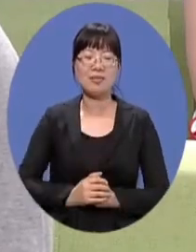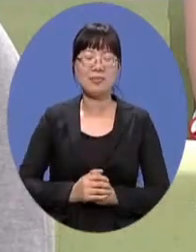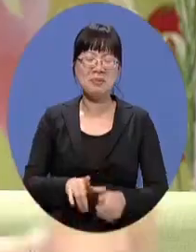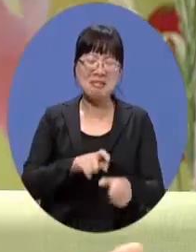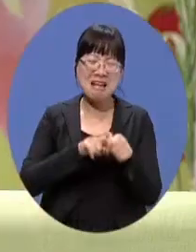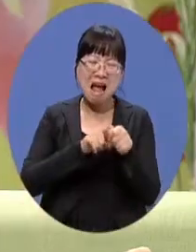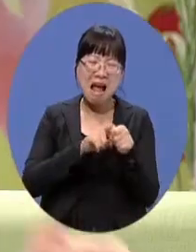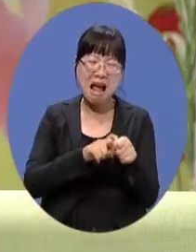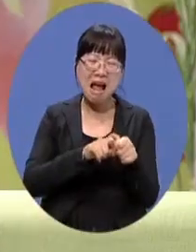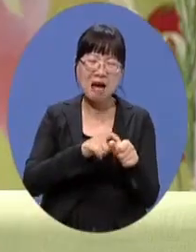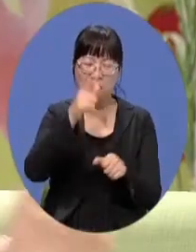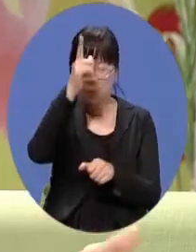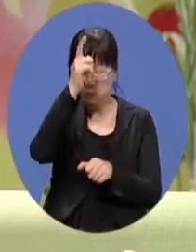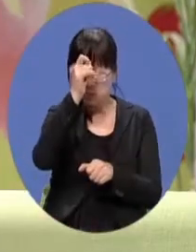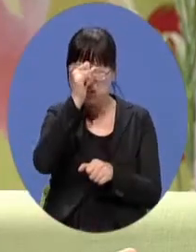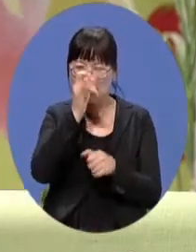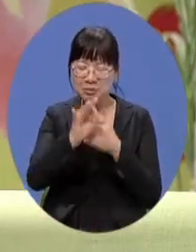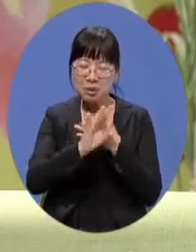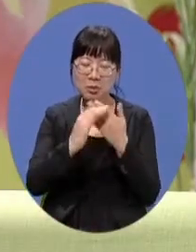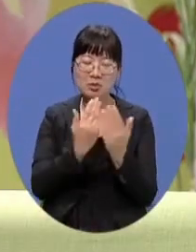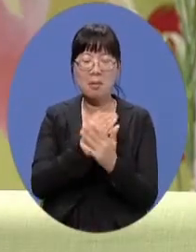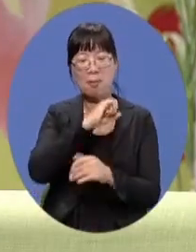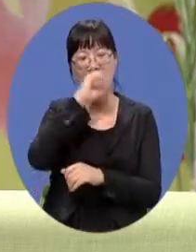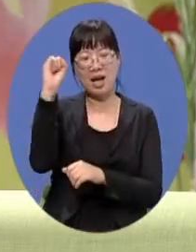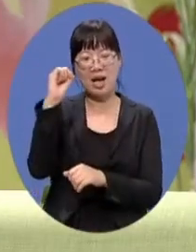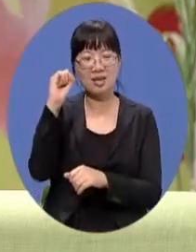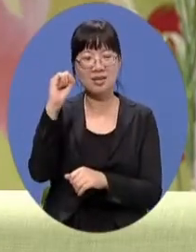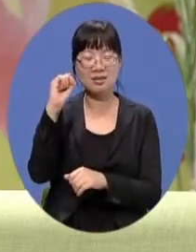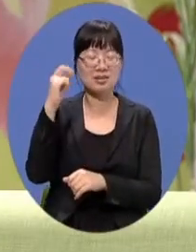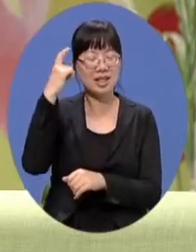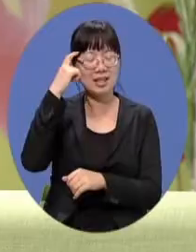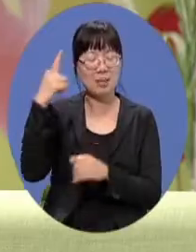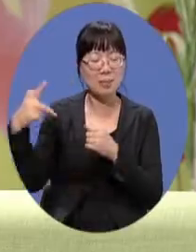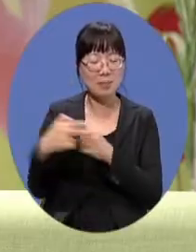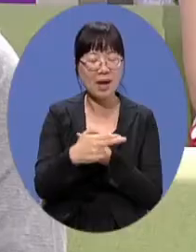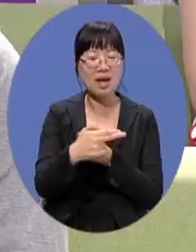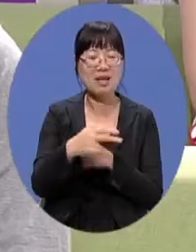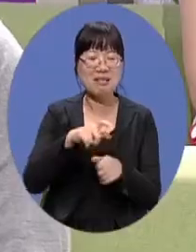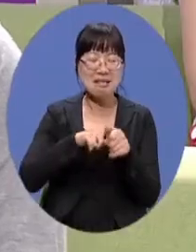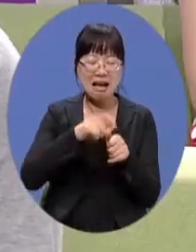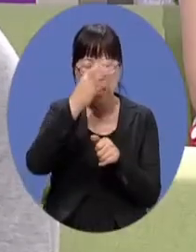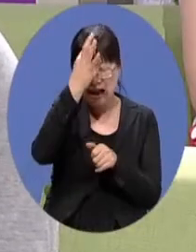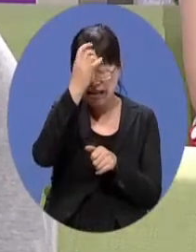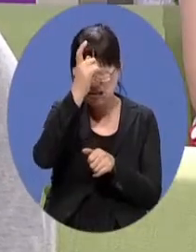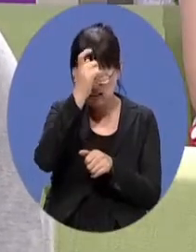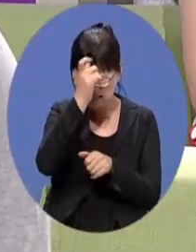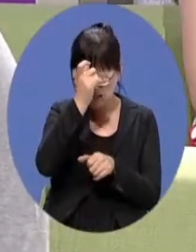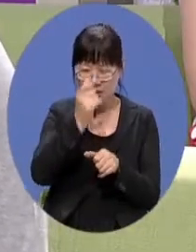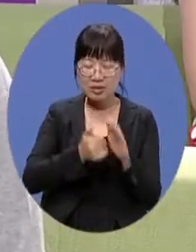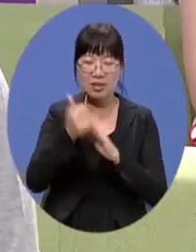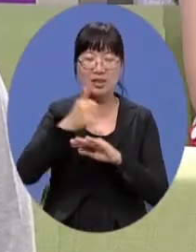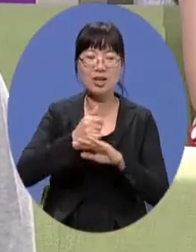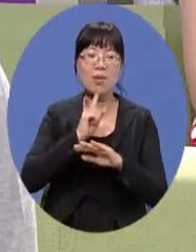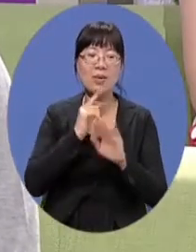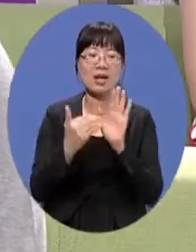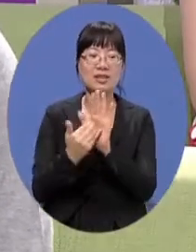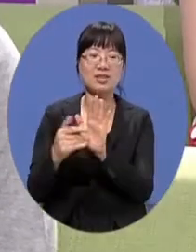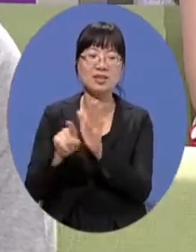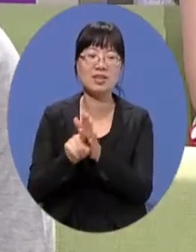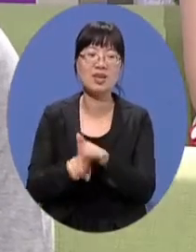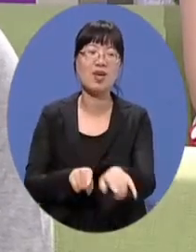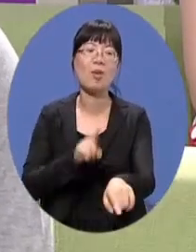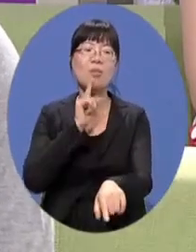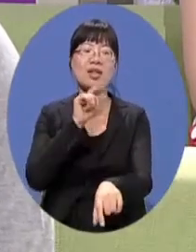뗐으면 뭐든 다 이루어져. 이거를 그렇죠. 이제 딱 그런 걸 막아버리는 막기 위해서 거군요. 뗐으면 성공할 수 있다는 걸 막기 위해서 때를 쓰면은 엄마가 들어주려고 했던 건데 너